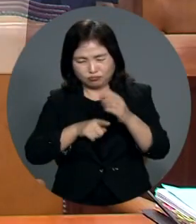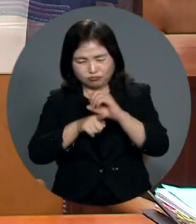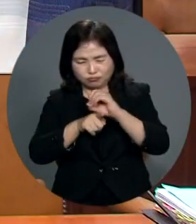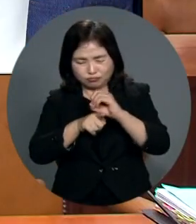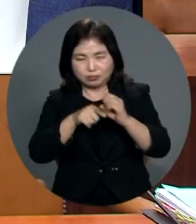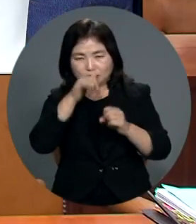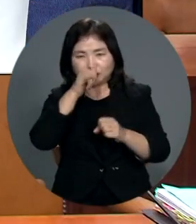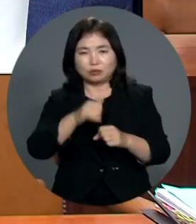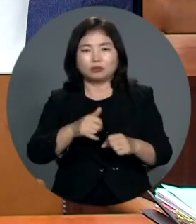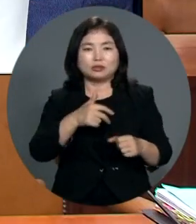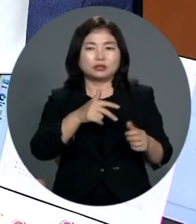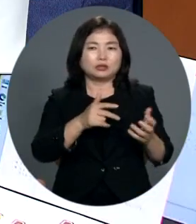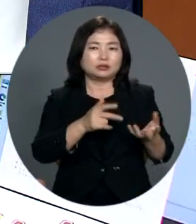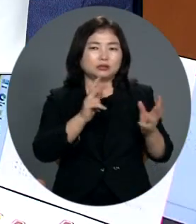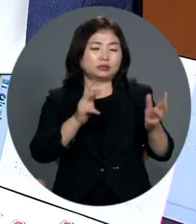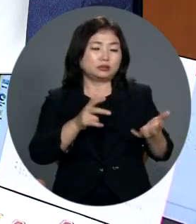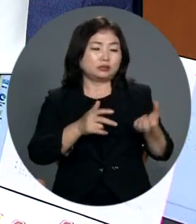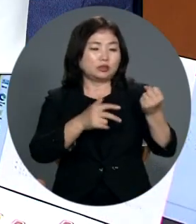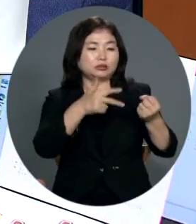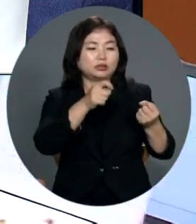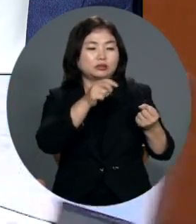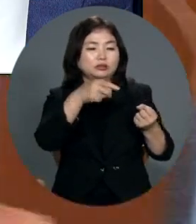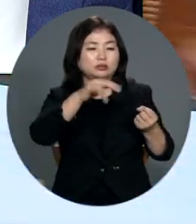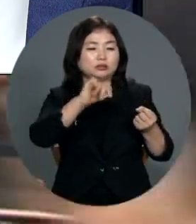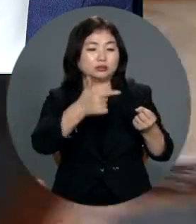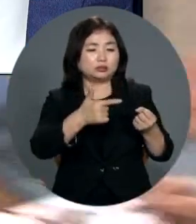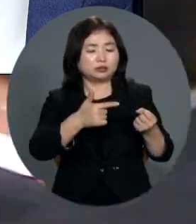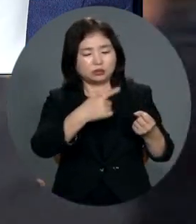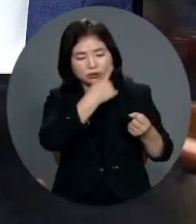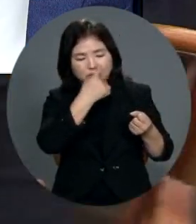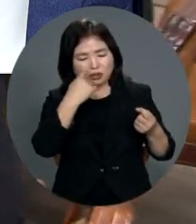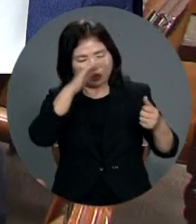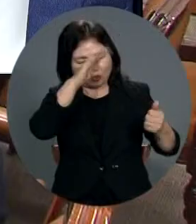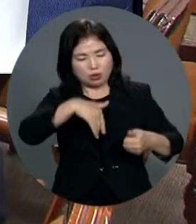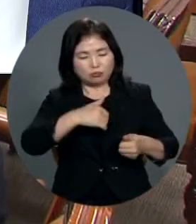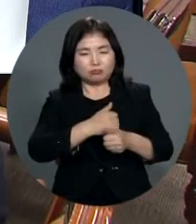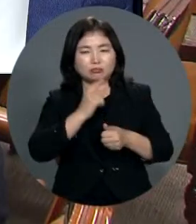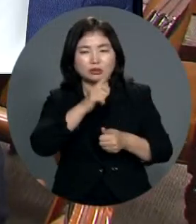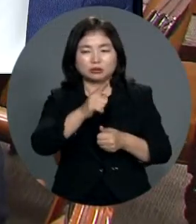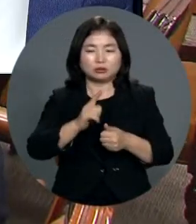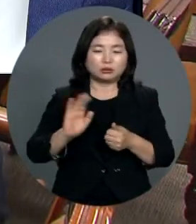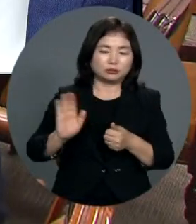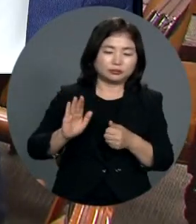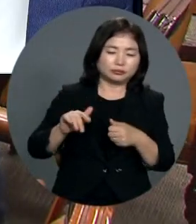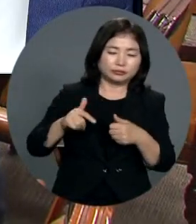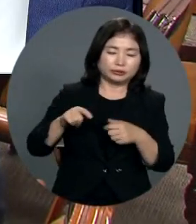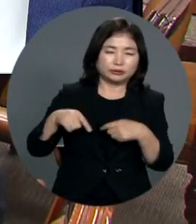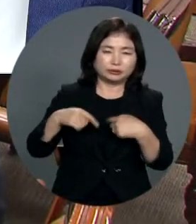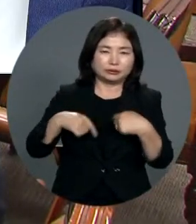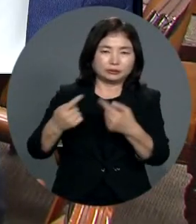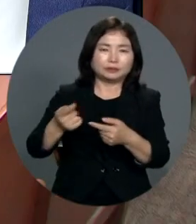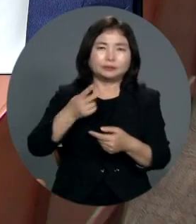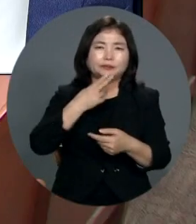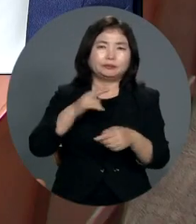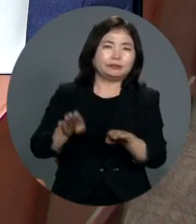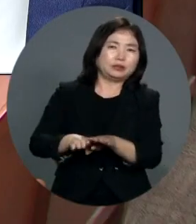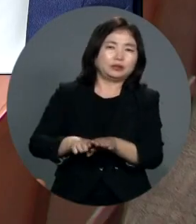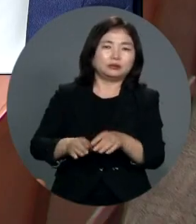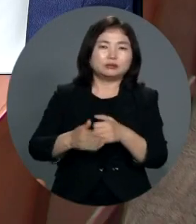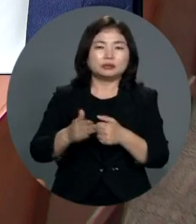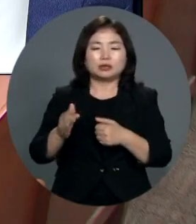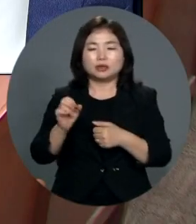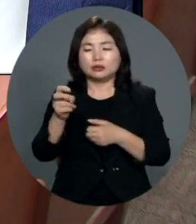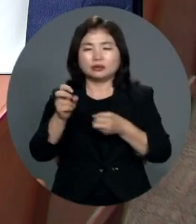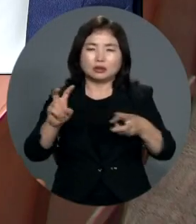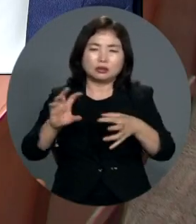영풍의 오너인 장형진 고문이 사상 처음 국감 증인으로 채택됐는데 끝내 국감장의 모습을 드러내지 않자